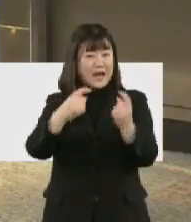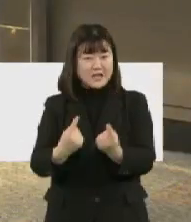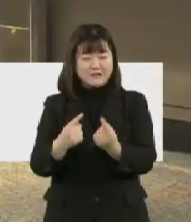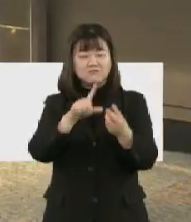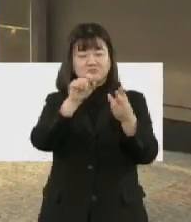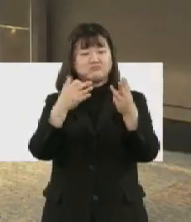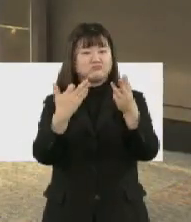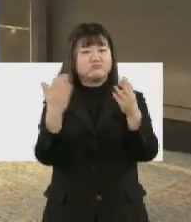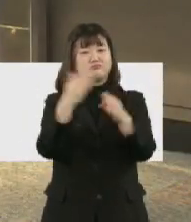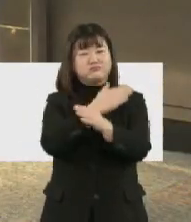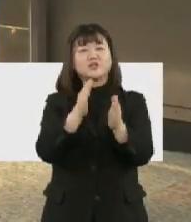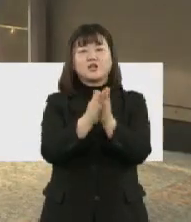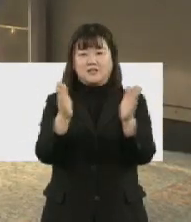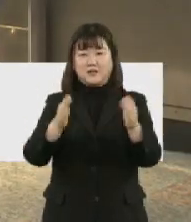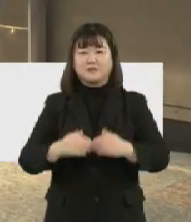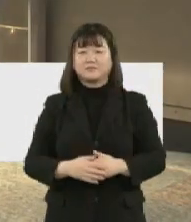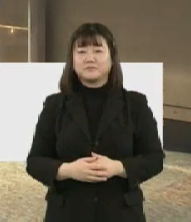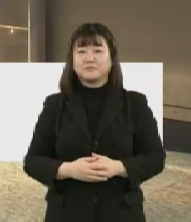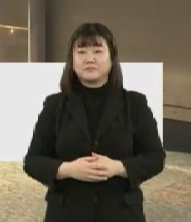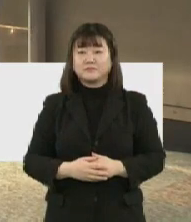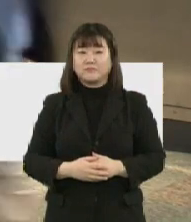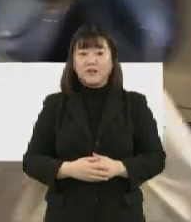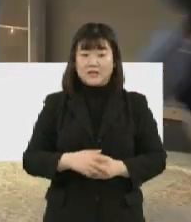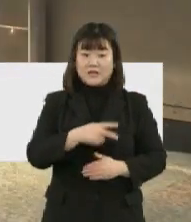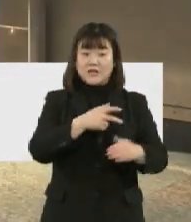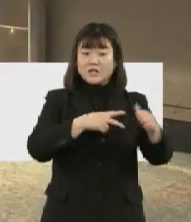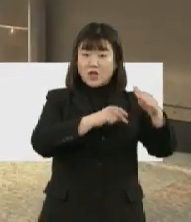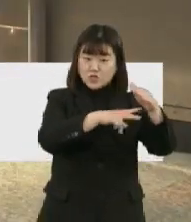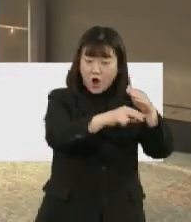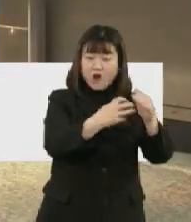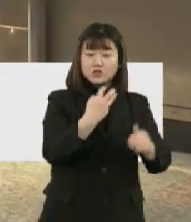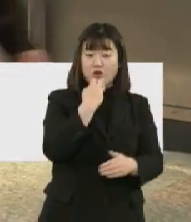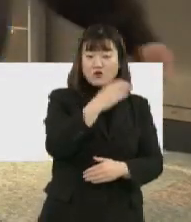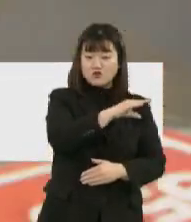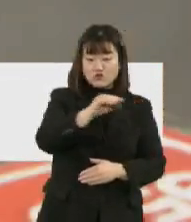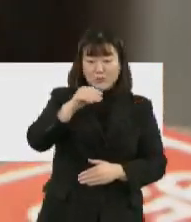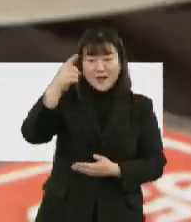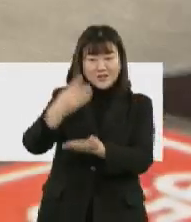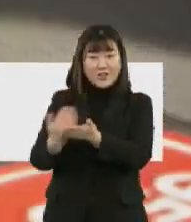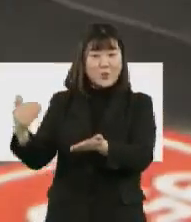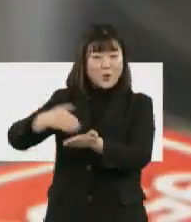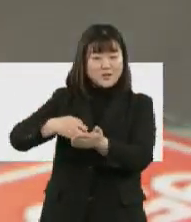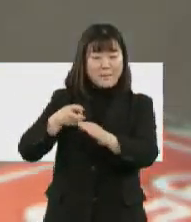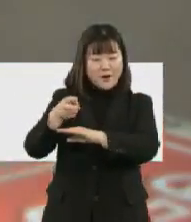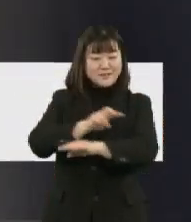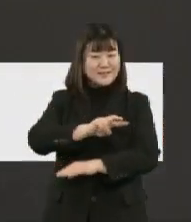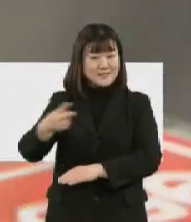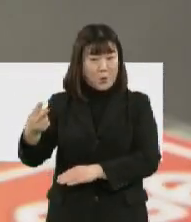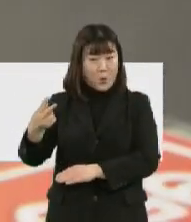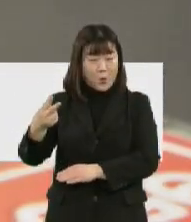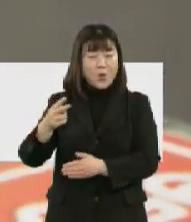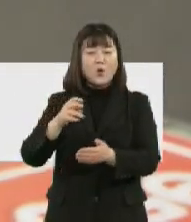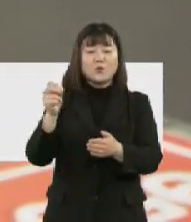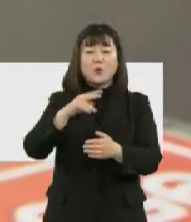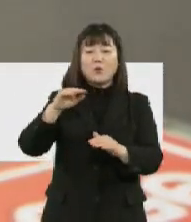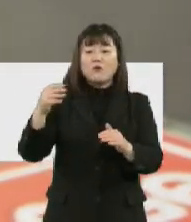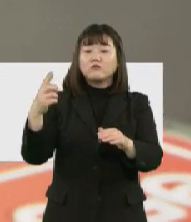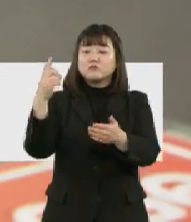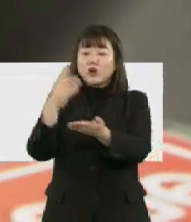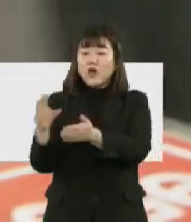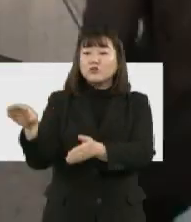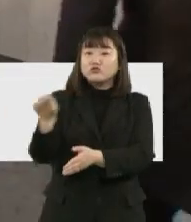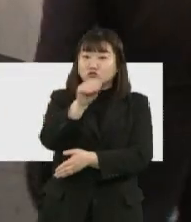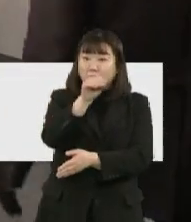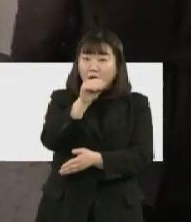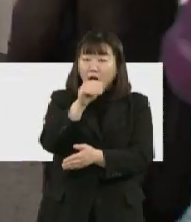오는 19일 부터 시행됩니다 전철을 타고 수도권에서 천안에 도착해 시내버스를 이용할 때나 반대로 천안에서